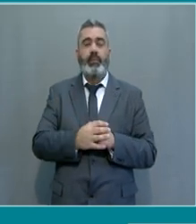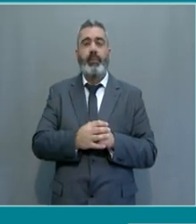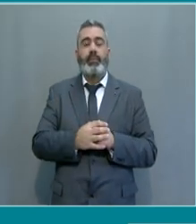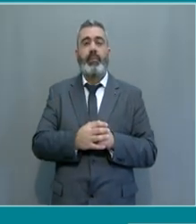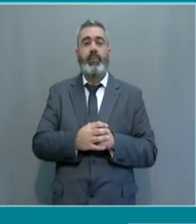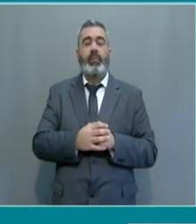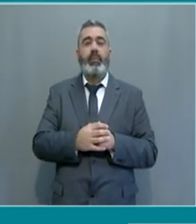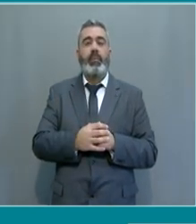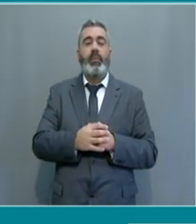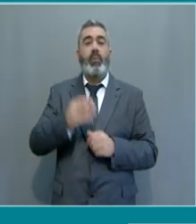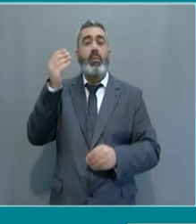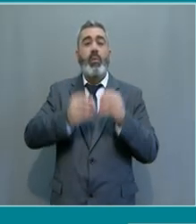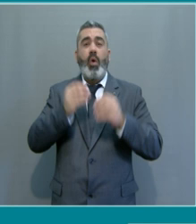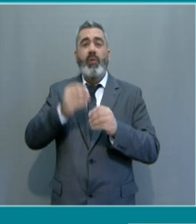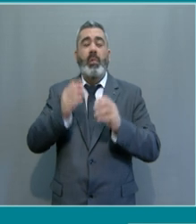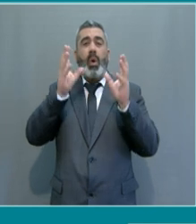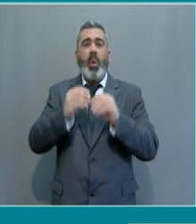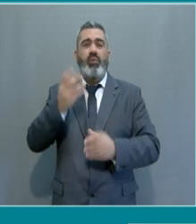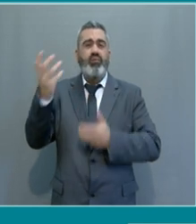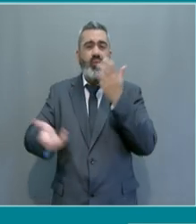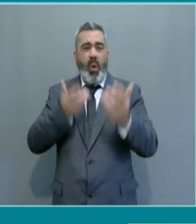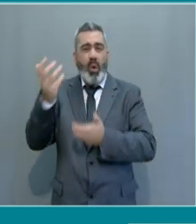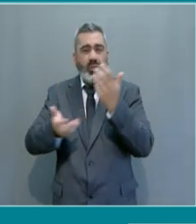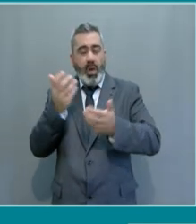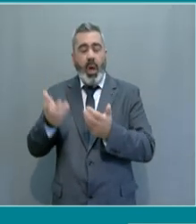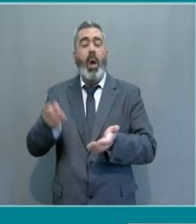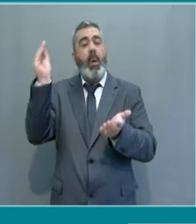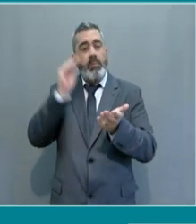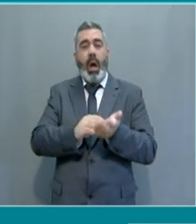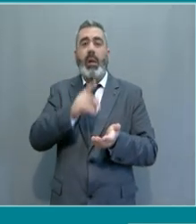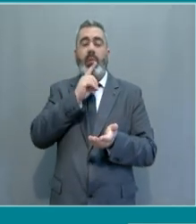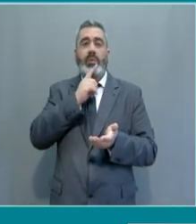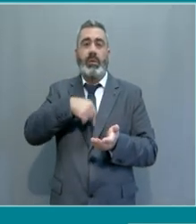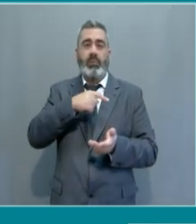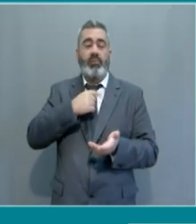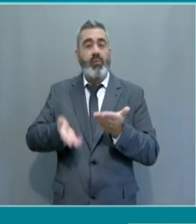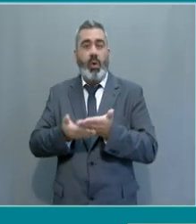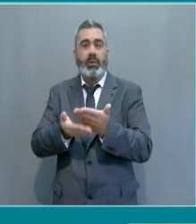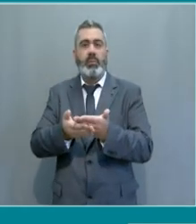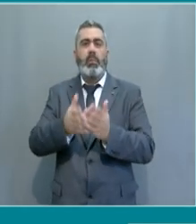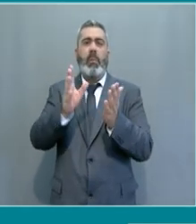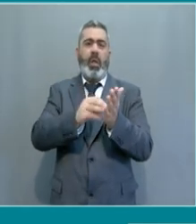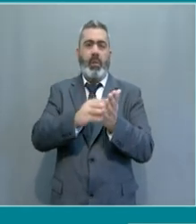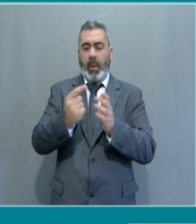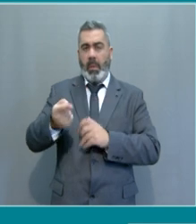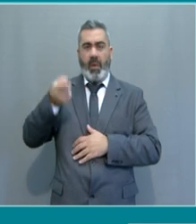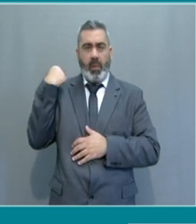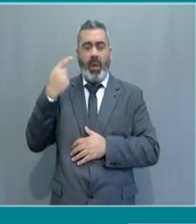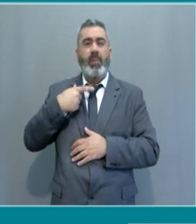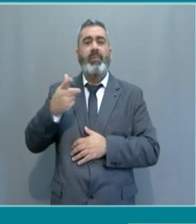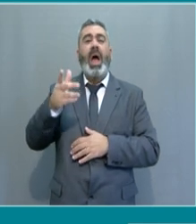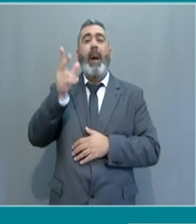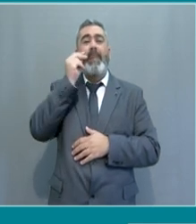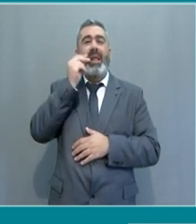προβλήματα που είχαμε στα θέματα πυροπροστασίας που και μάλιστα την προηγούμενη εβδομάδα εγκαινιάστηκαν στην Πάρνηθα